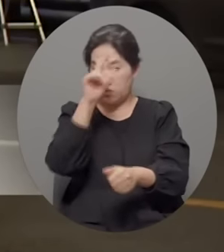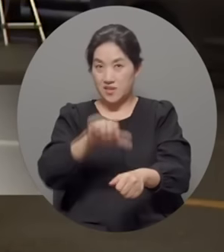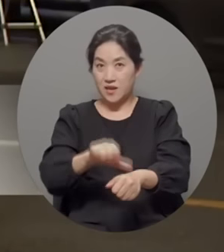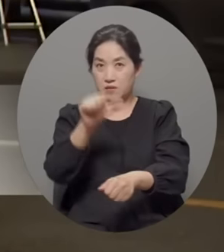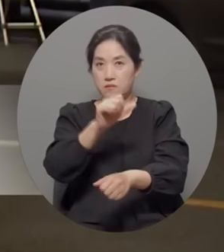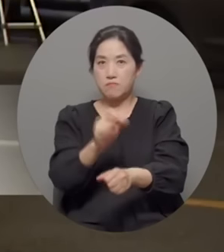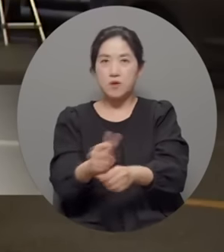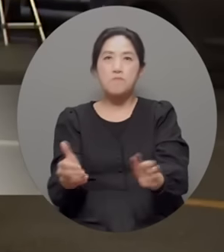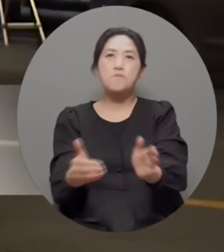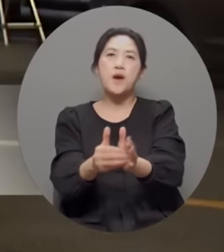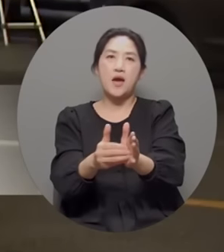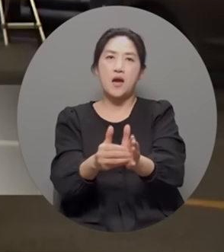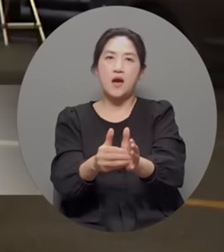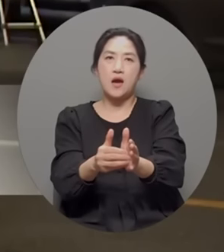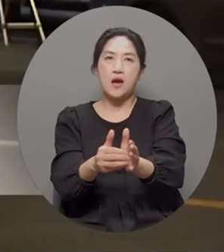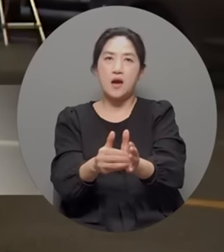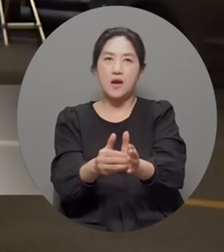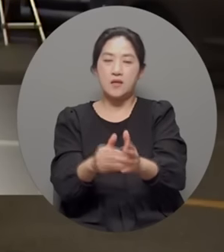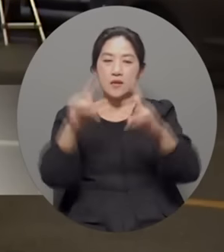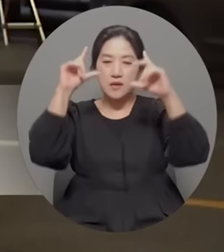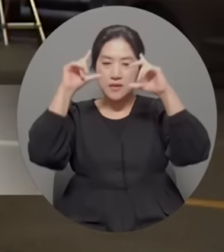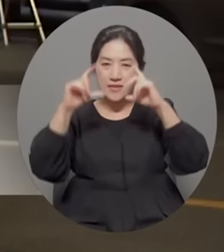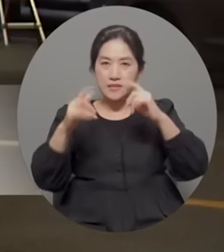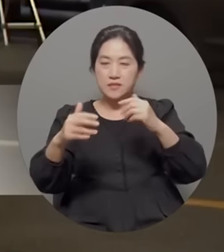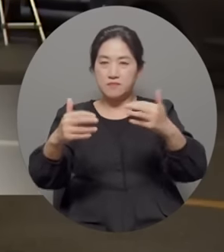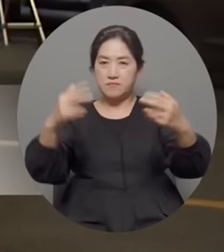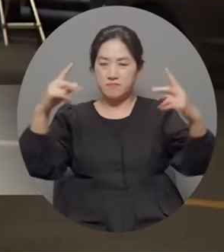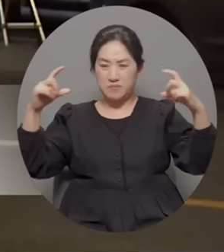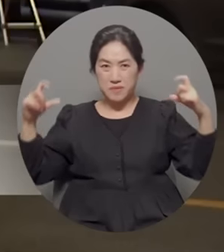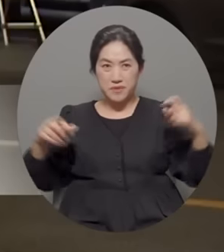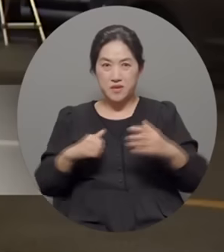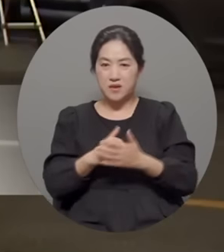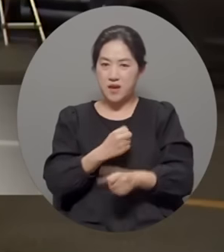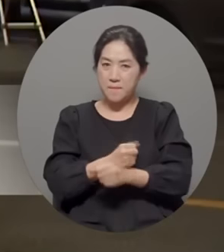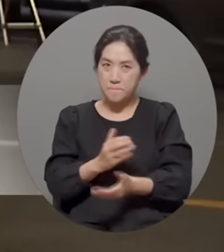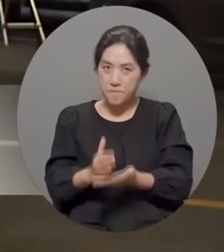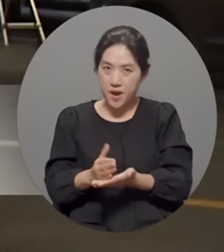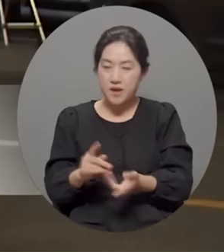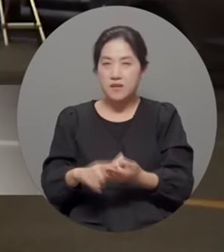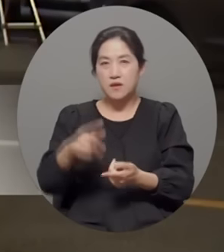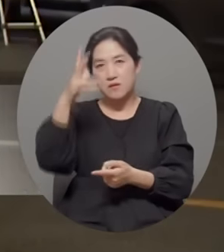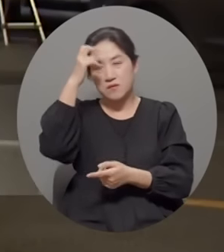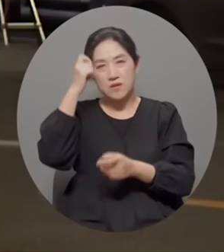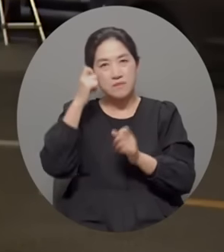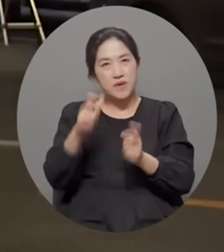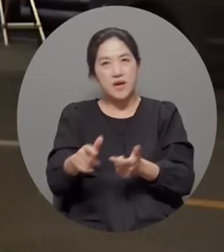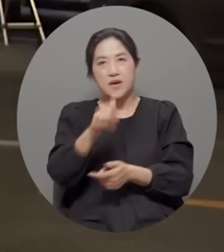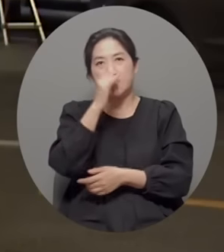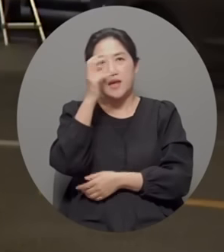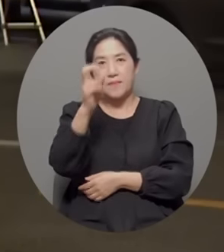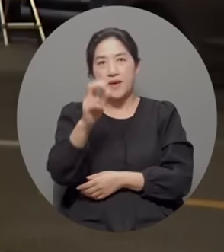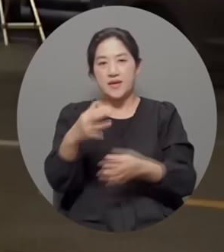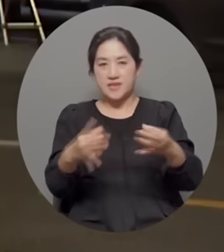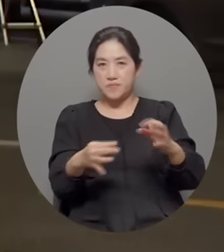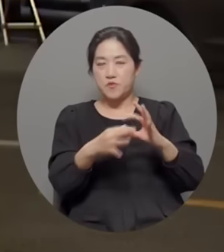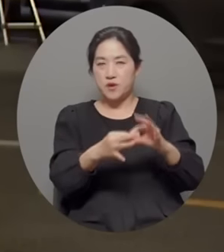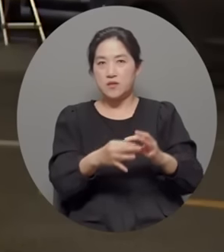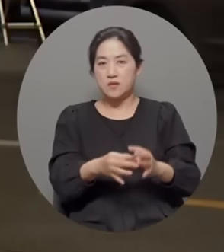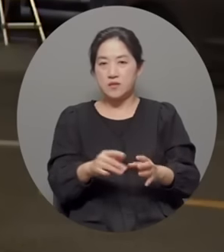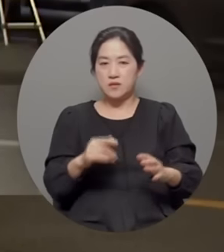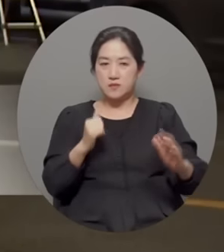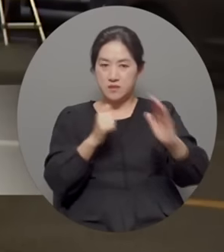이미 끝났지만 포토라인의 설치 여부를 두고 경찰과 이견이 있는 걸로 전해졌습니다. 김 씨 측은 출석할